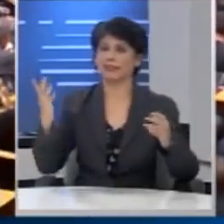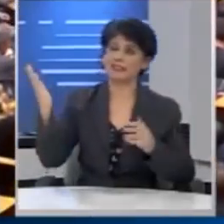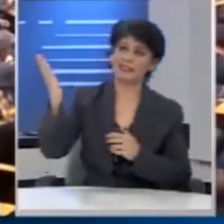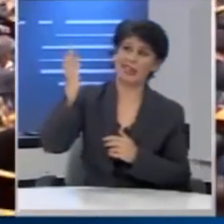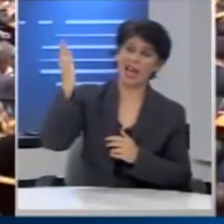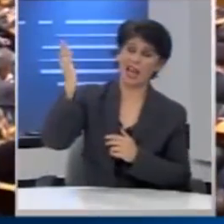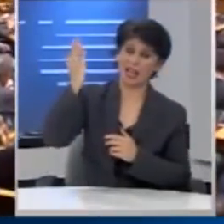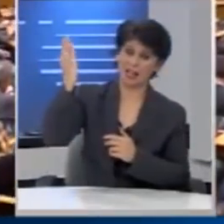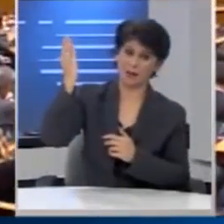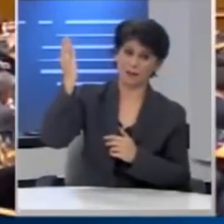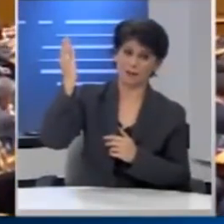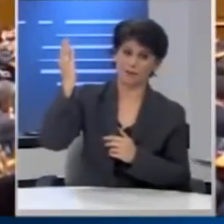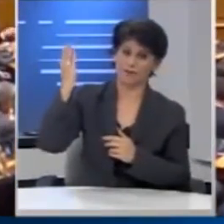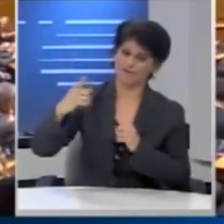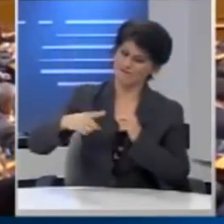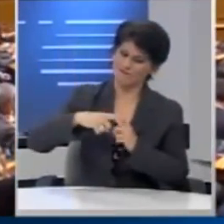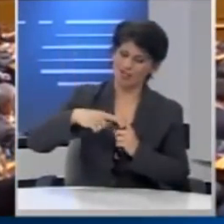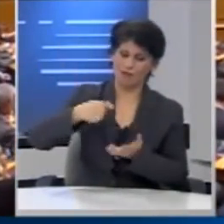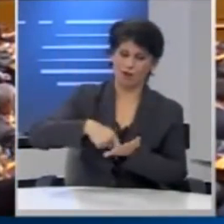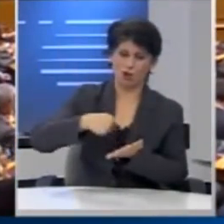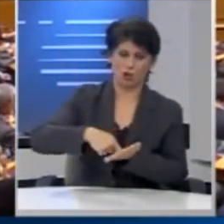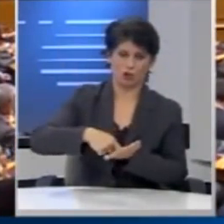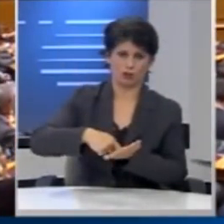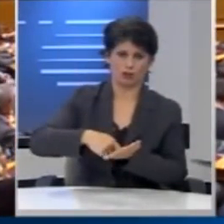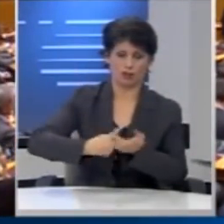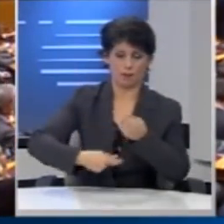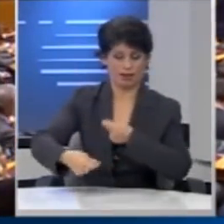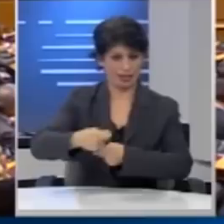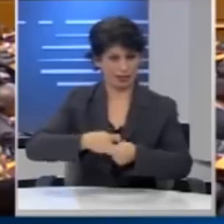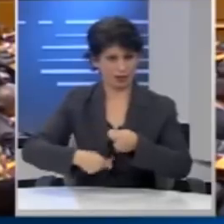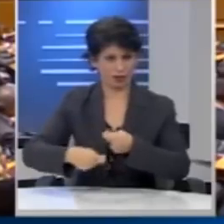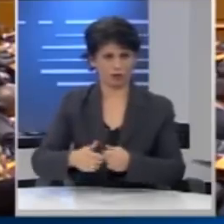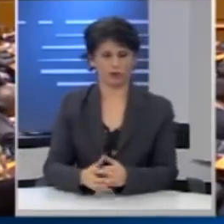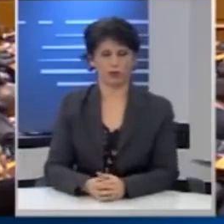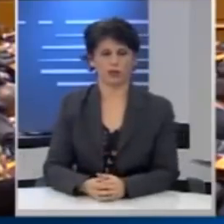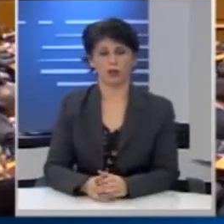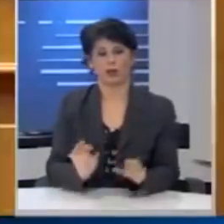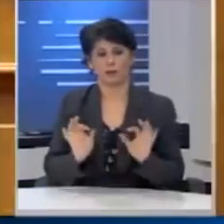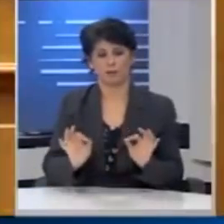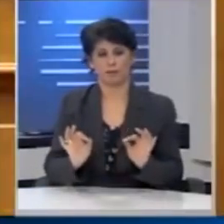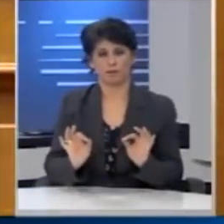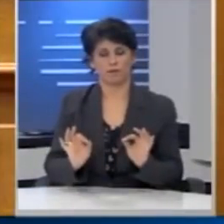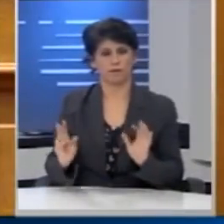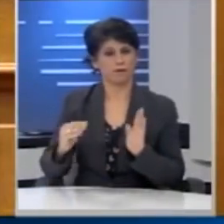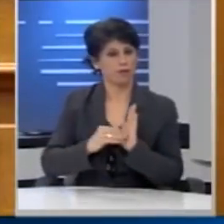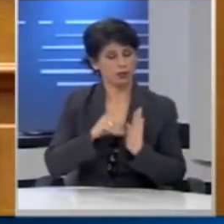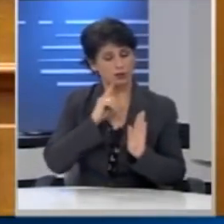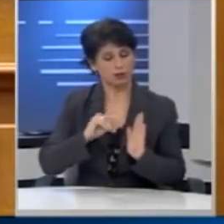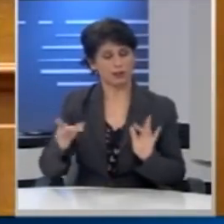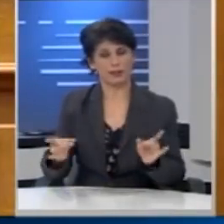δήθεν η ευνοϊκή φορολόγηση των επιχειρήσεων και μάλιστα βάζοντας στην ίδια